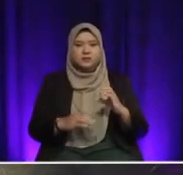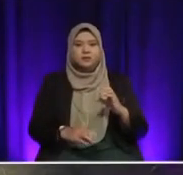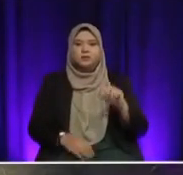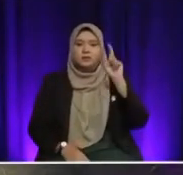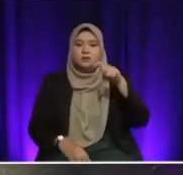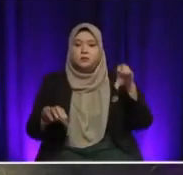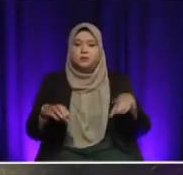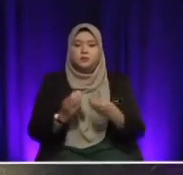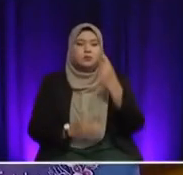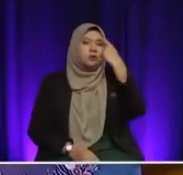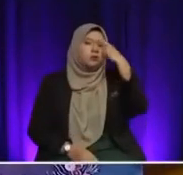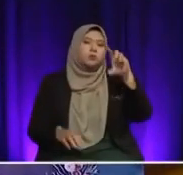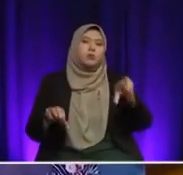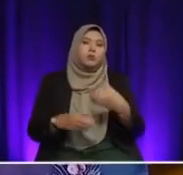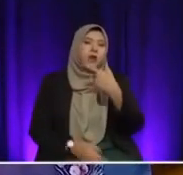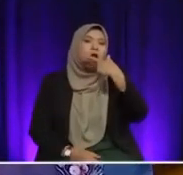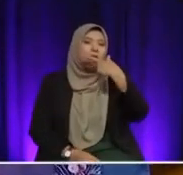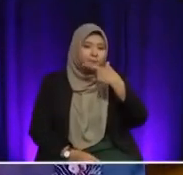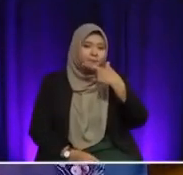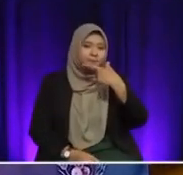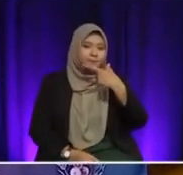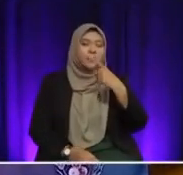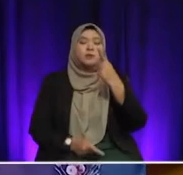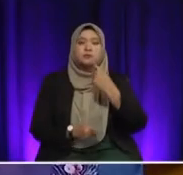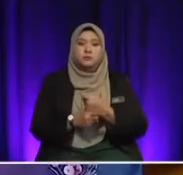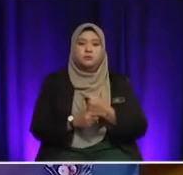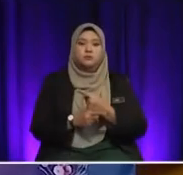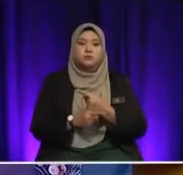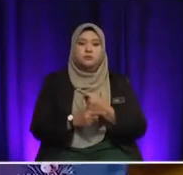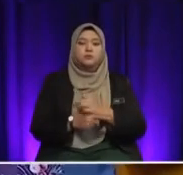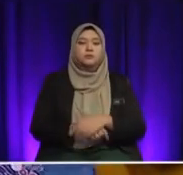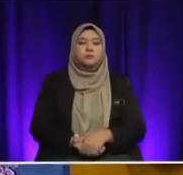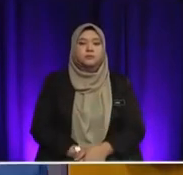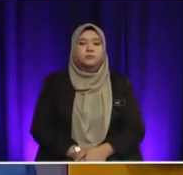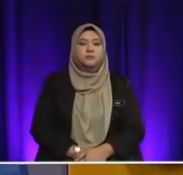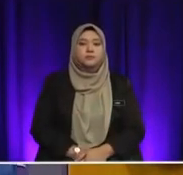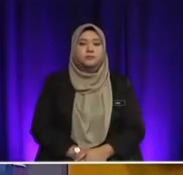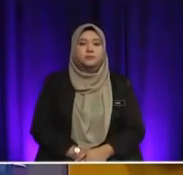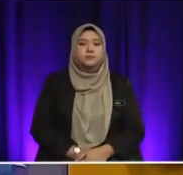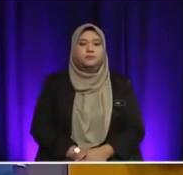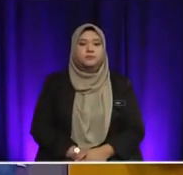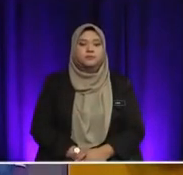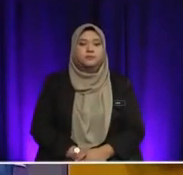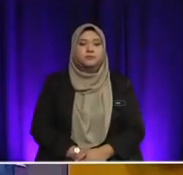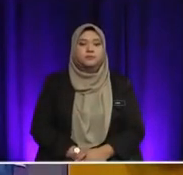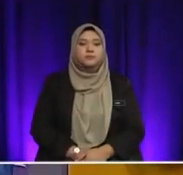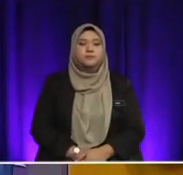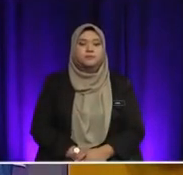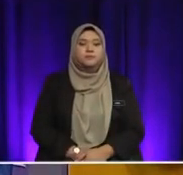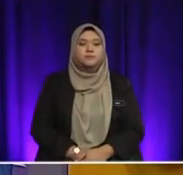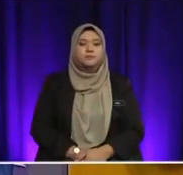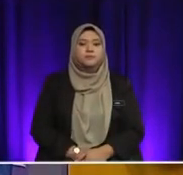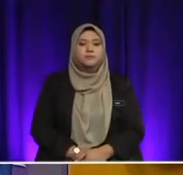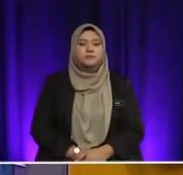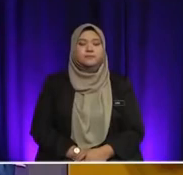silinder. Keropok leko kan kita tengok panjang kan. Tu nama dia, bentuk dia silinder. Okey. Lepas tu kita rebus, rebus hingga dia